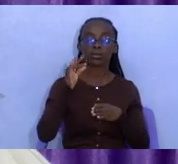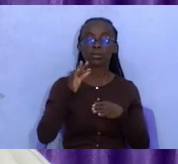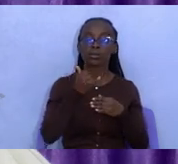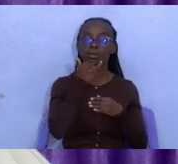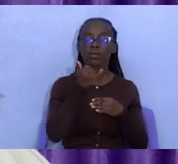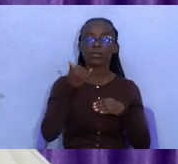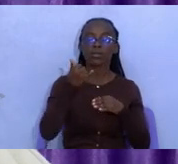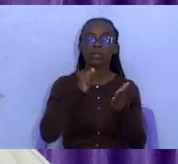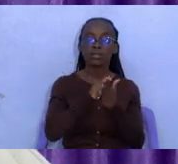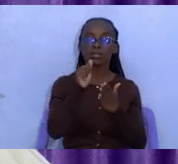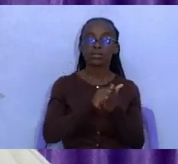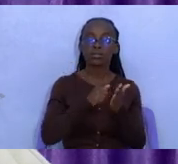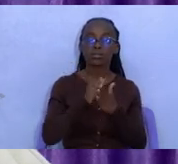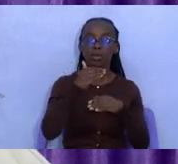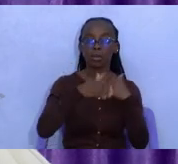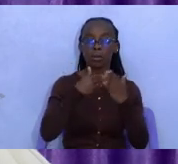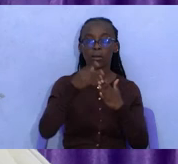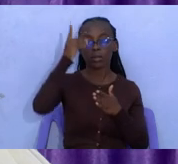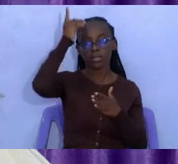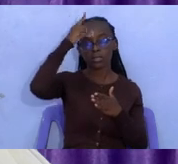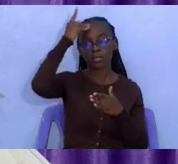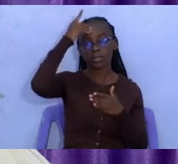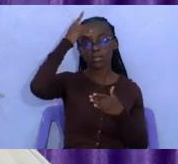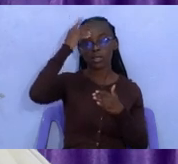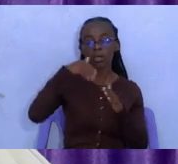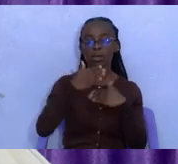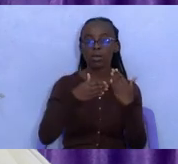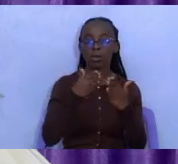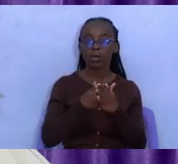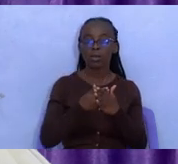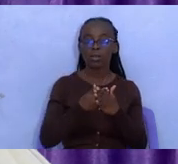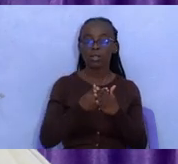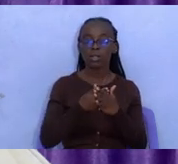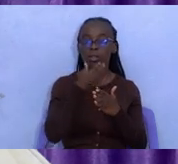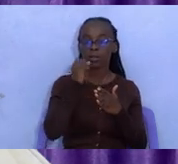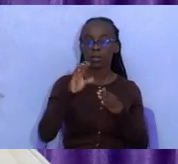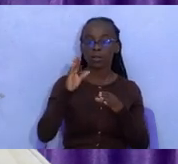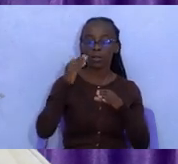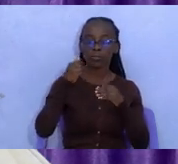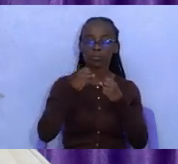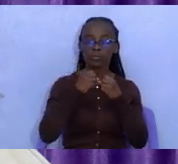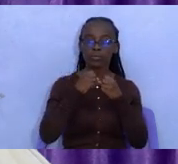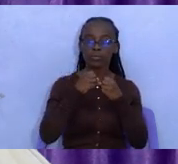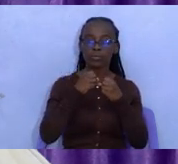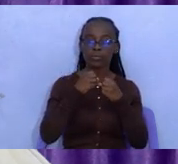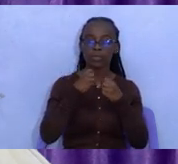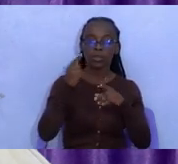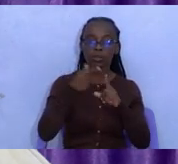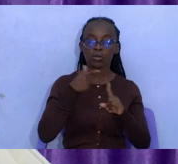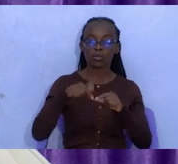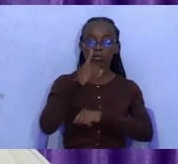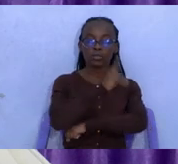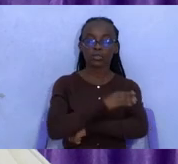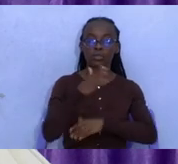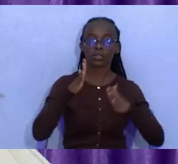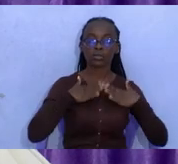la Yesu, kila magonjwa ikuachilie, na kila namna za laana na mikosi ikuachilie. Natangaza kuanzia leo mwili wako ni